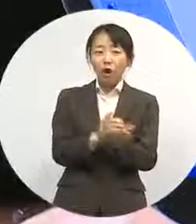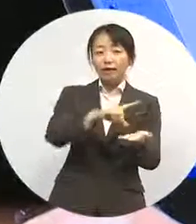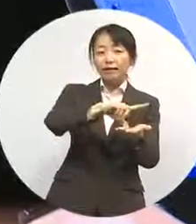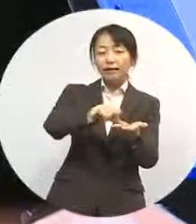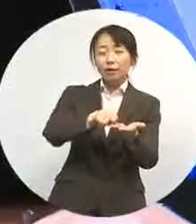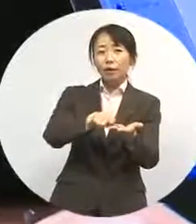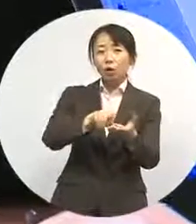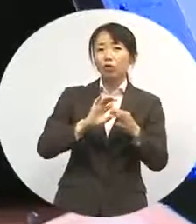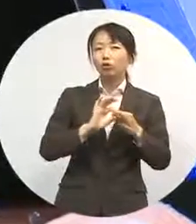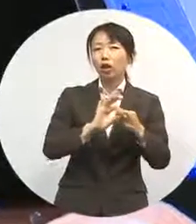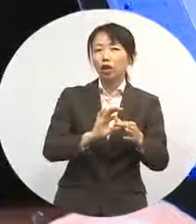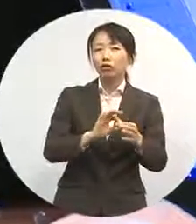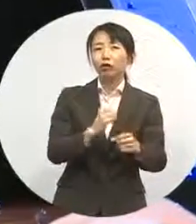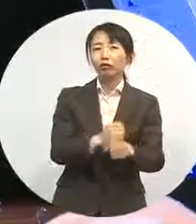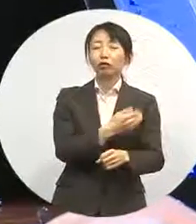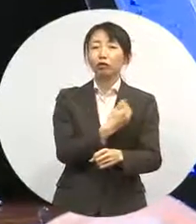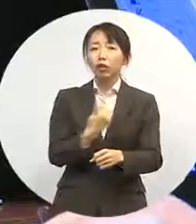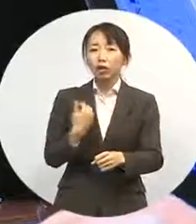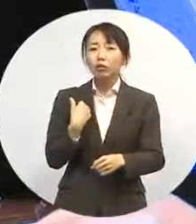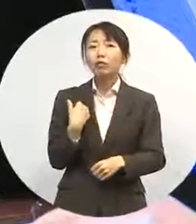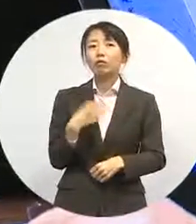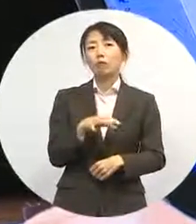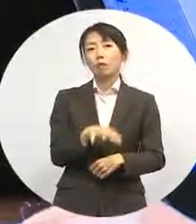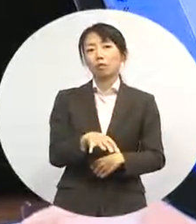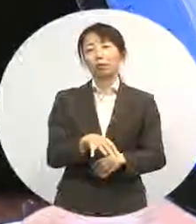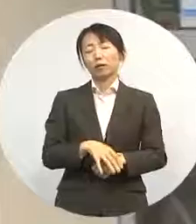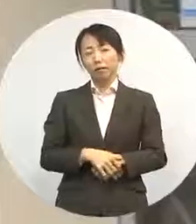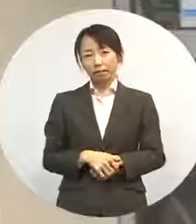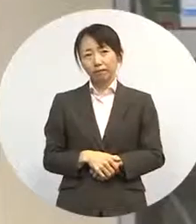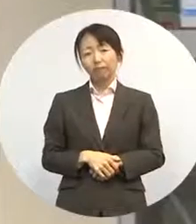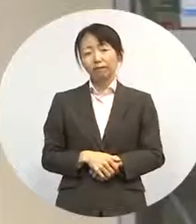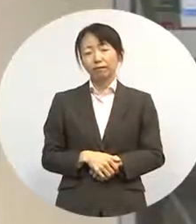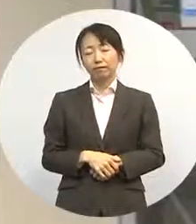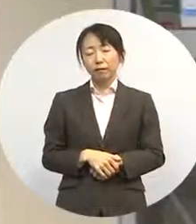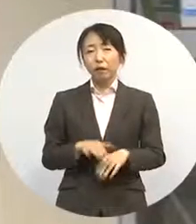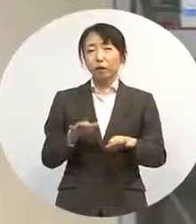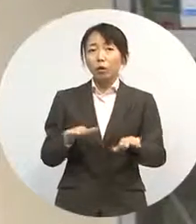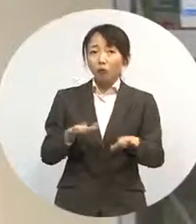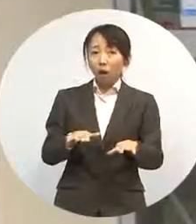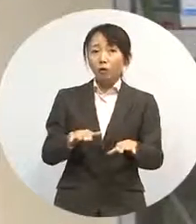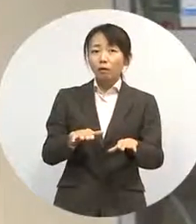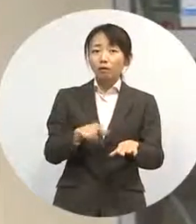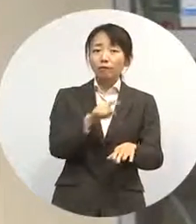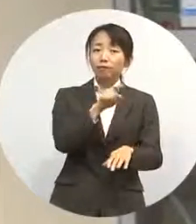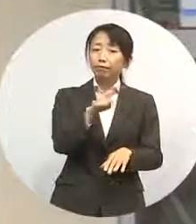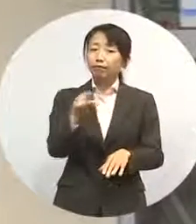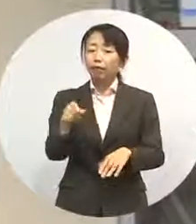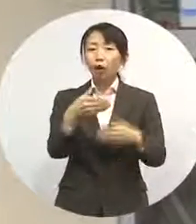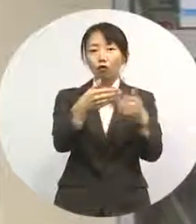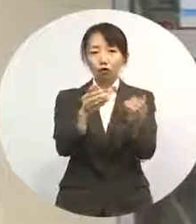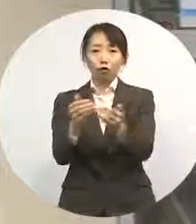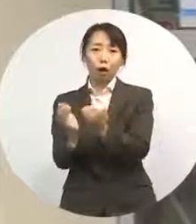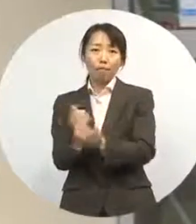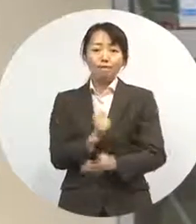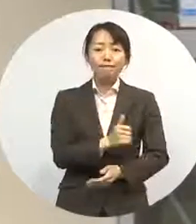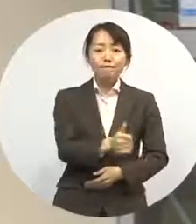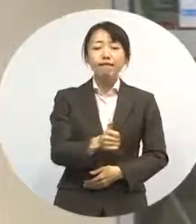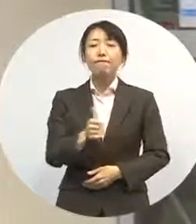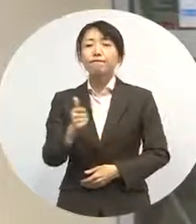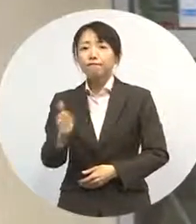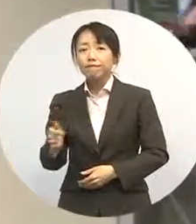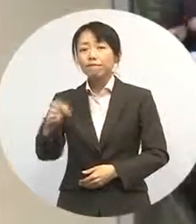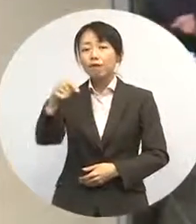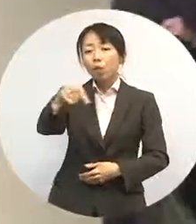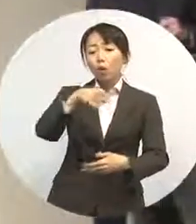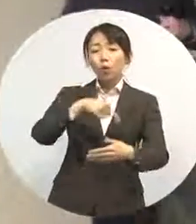つながりが生まれる場として今注目されているんです。今回はいくつかの老人クラブの活動にスポットを当て、